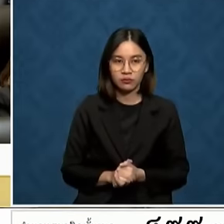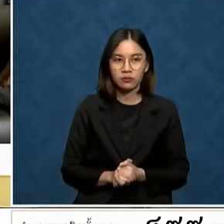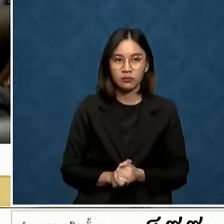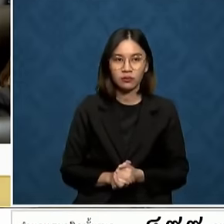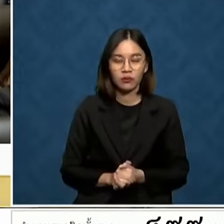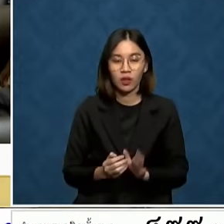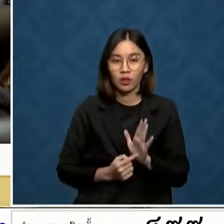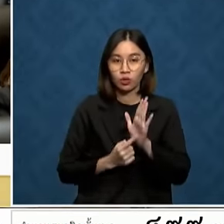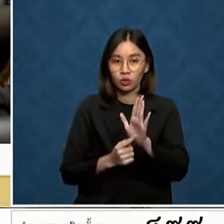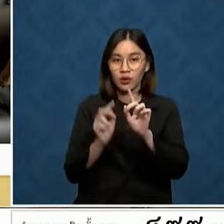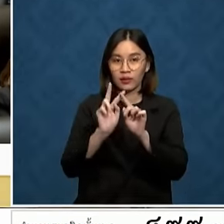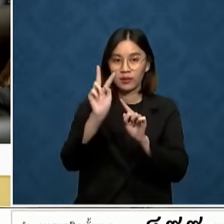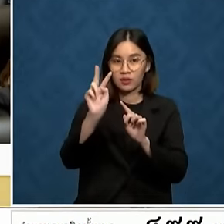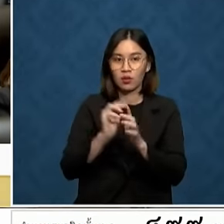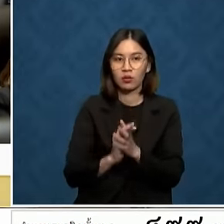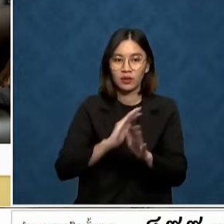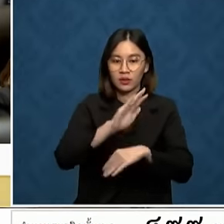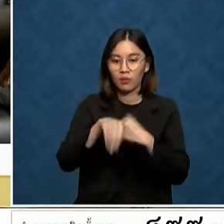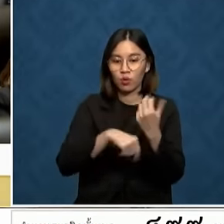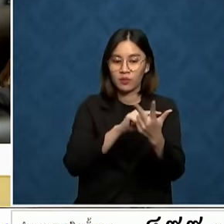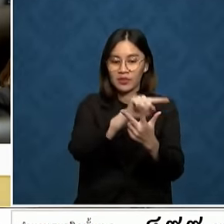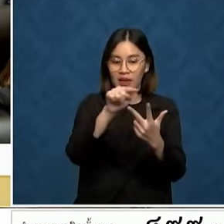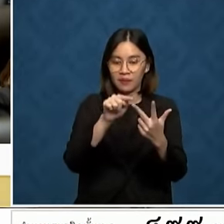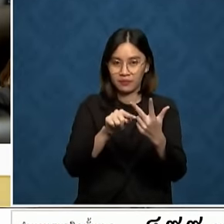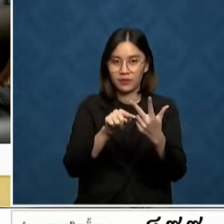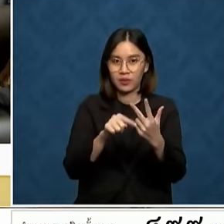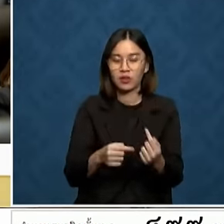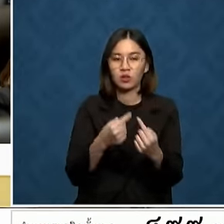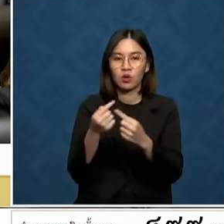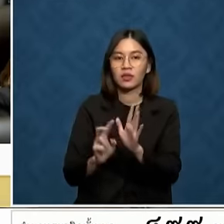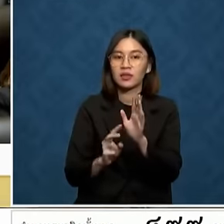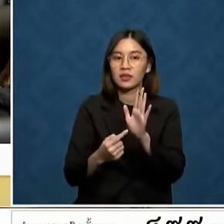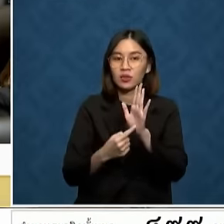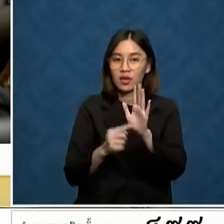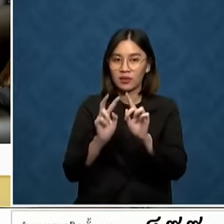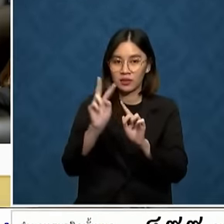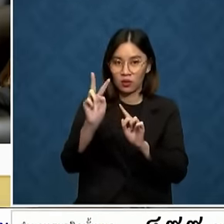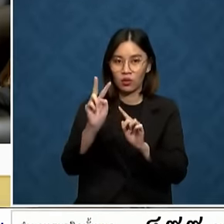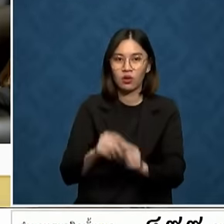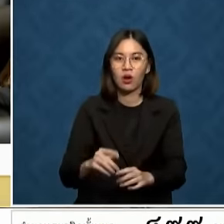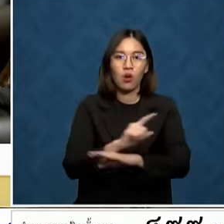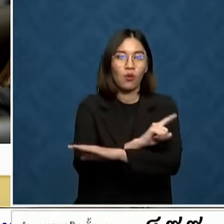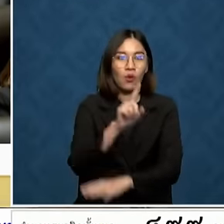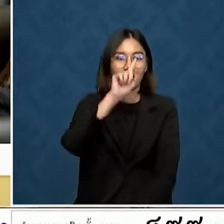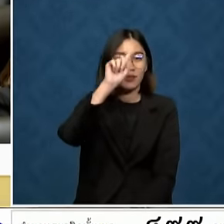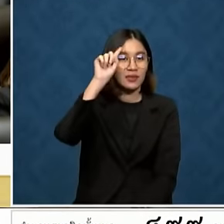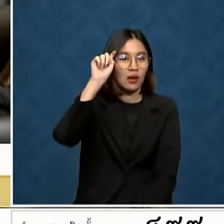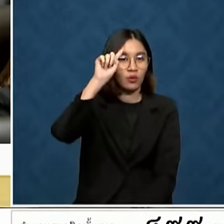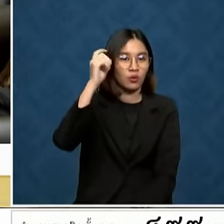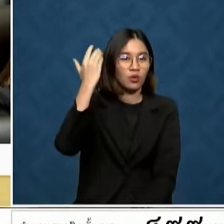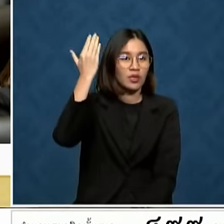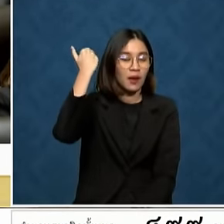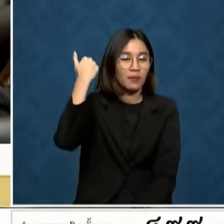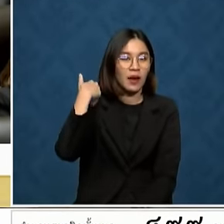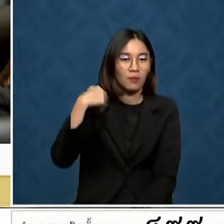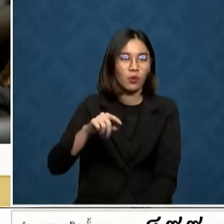มาสit ตอย่างที่สองกพพระทานจทหม 3 ตวอย่างกตเร่ตวแบบนครว่เมวนสาวทผ่านมาครัผมไดมโอกาเดินทาง